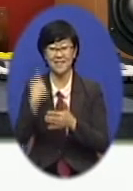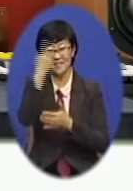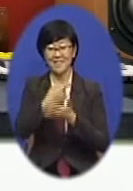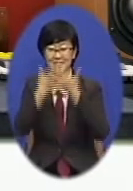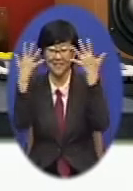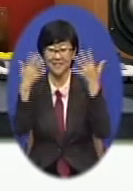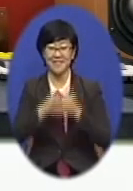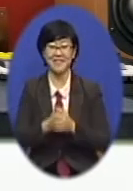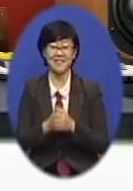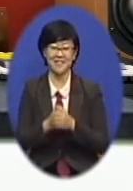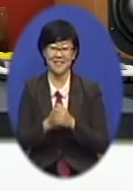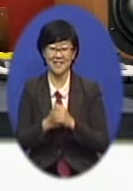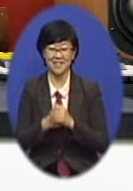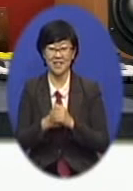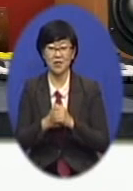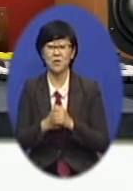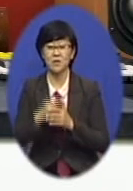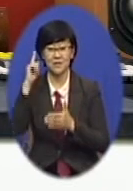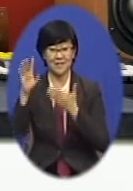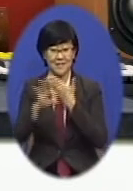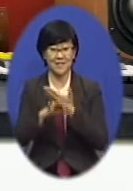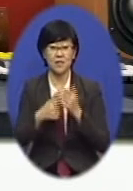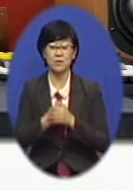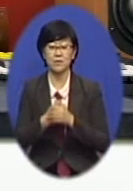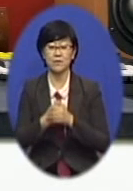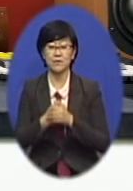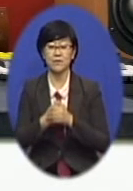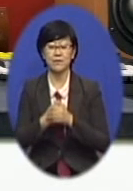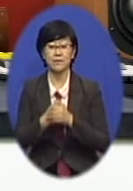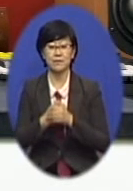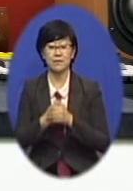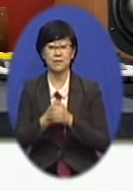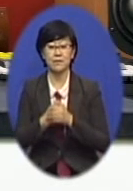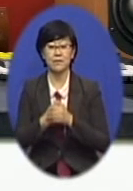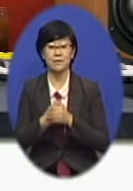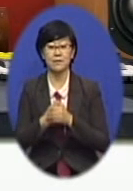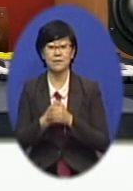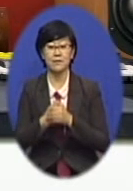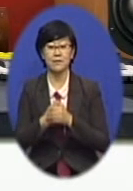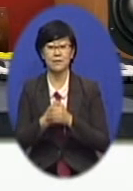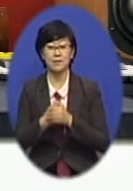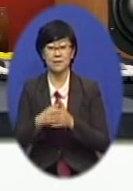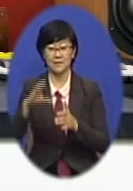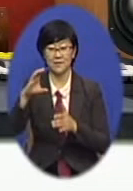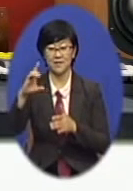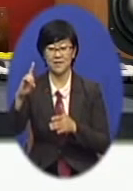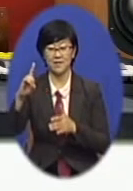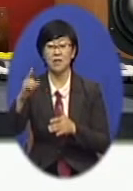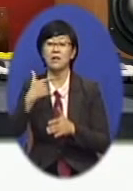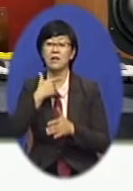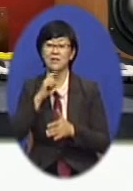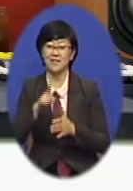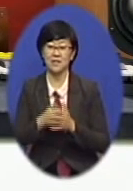얼굴이 환해졌습니다. 예. 왜냐면 아, 예. 그런데 아, 그거 예. 좀 시대 좀 하나 좀 얻으면 안 될까요?